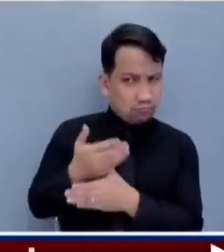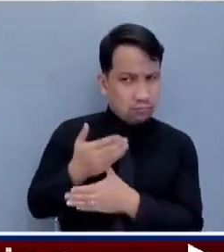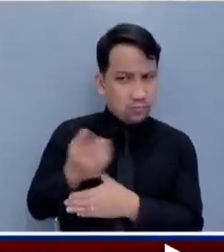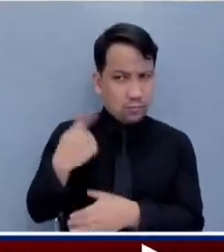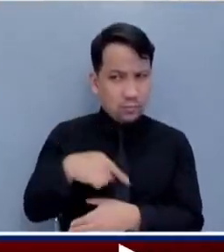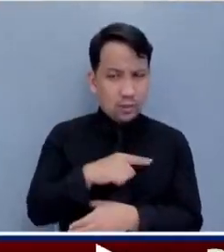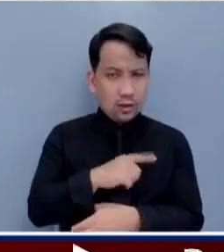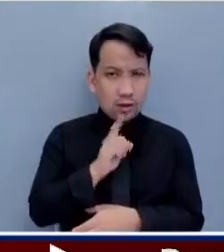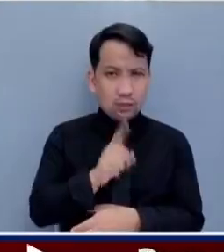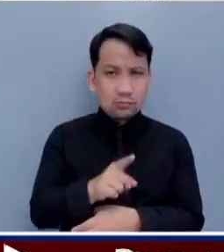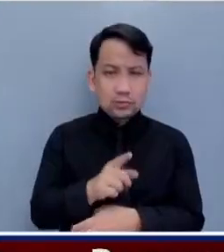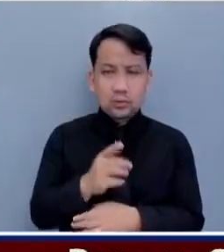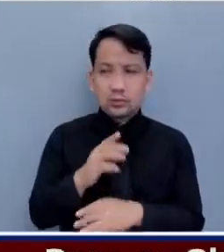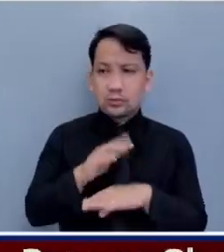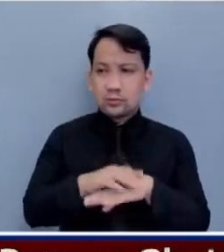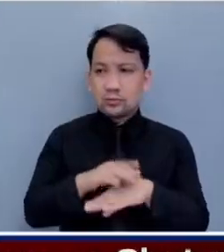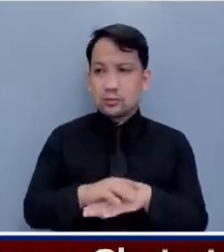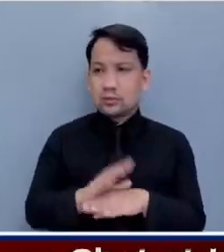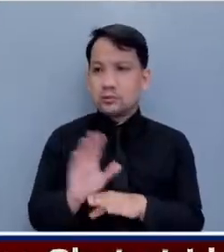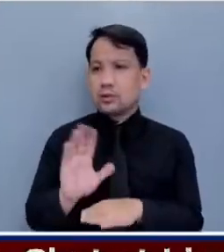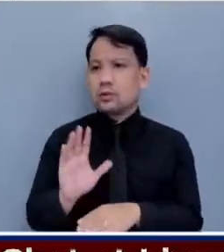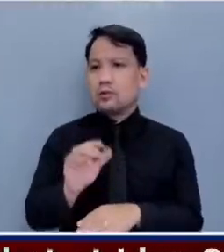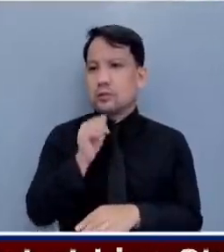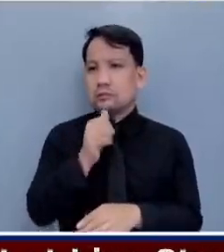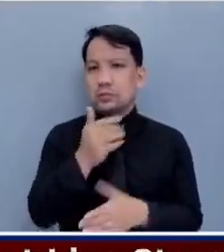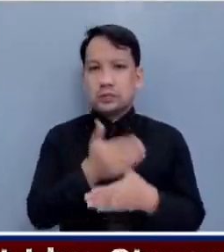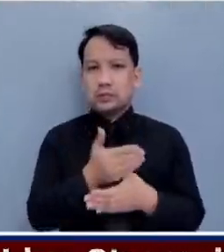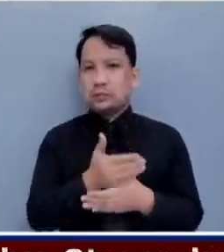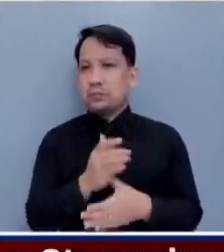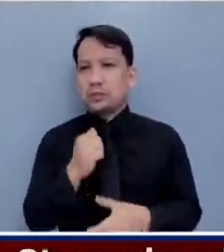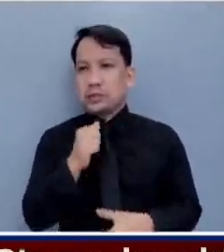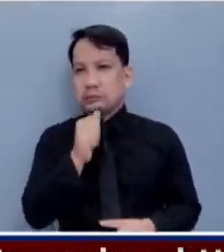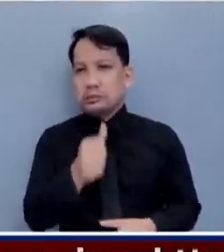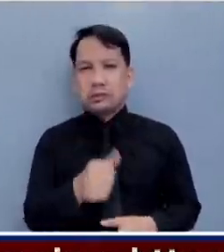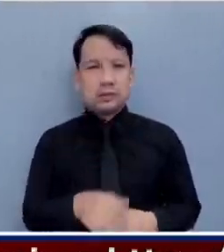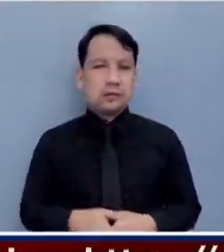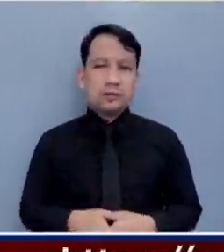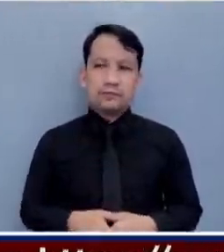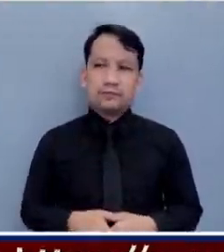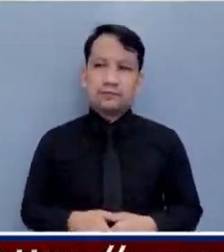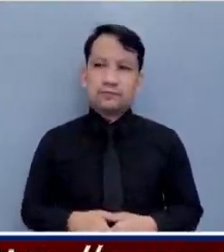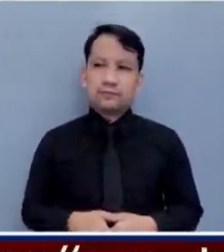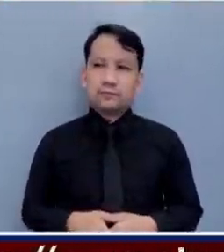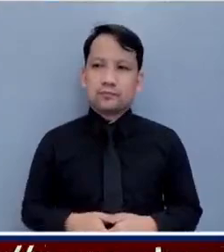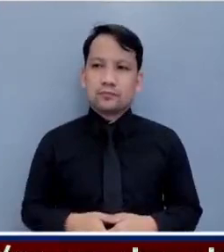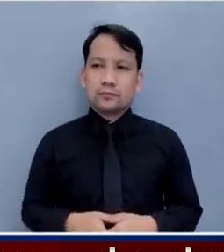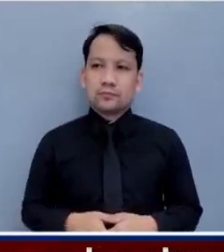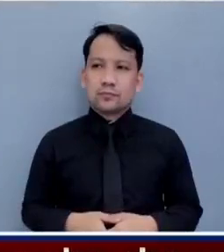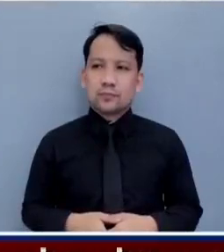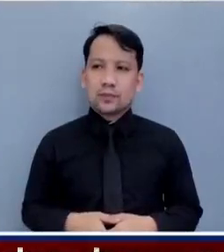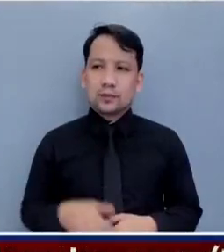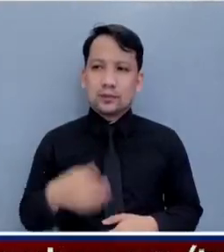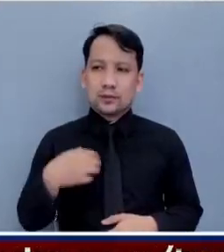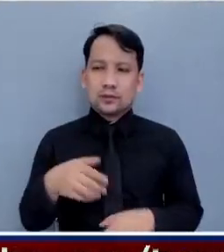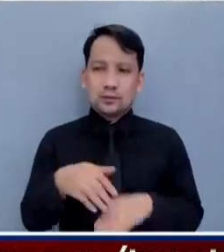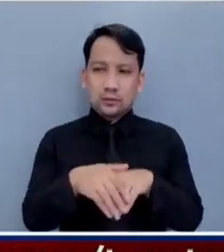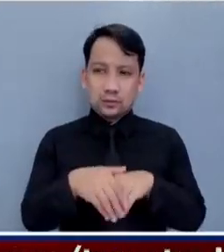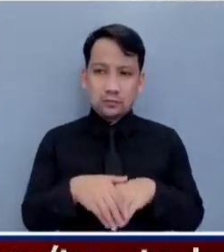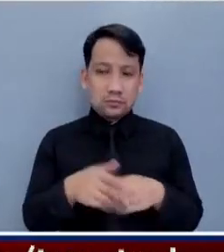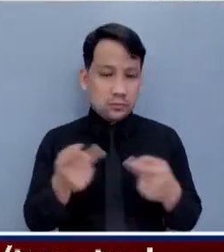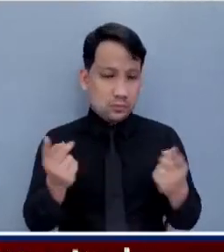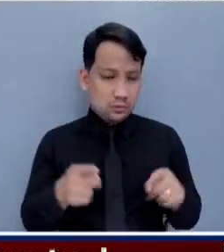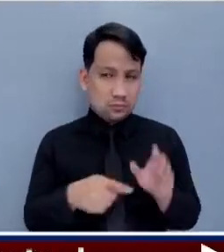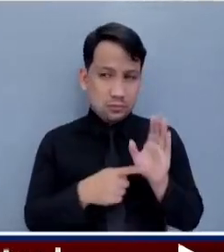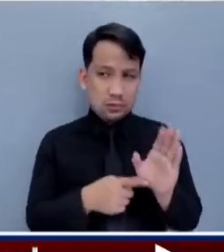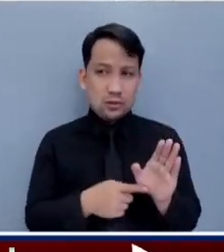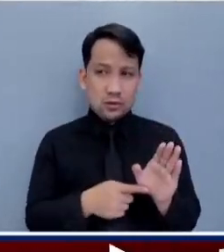a signal, we are not intimidated. Wala namang nagsalita mula sa panig ng mga pulis kung nagkataon lang ba